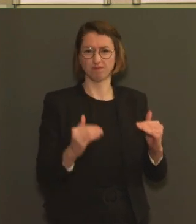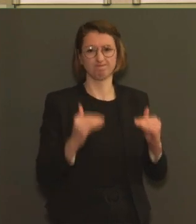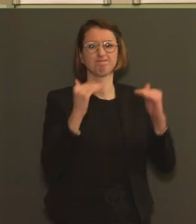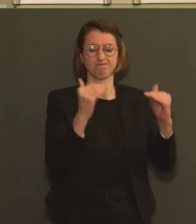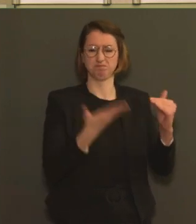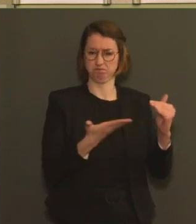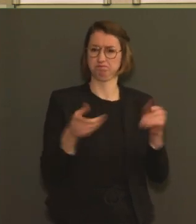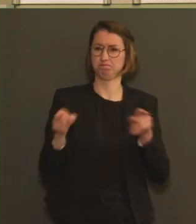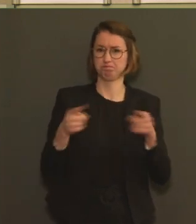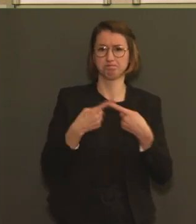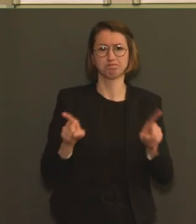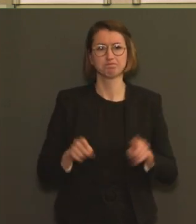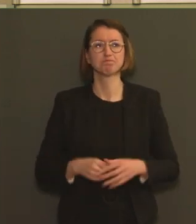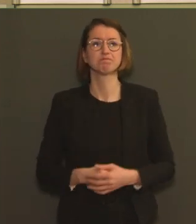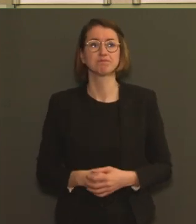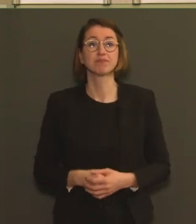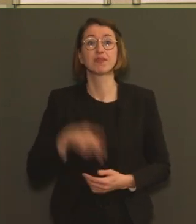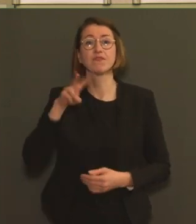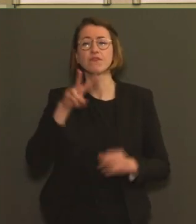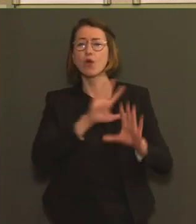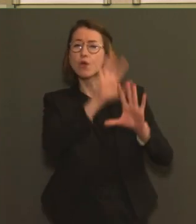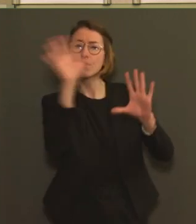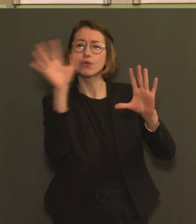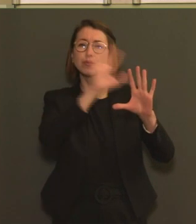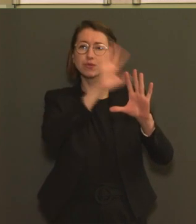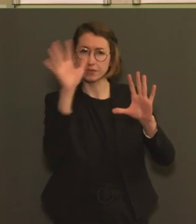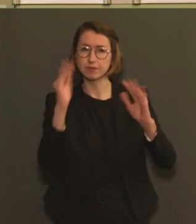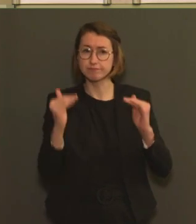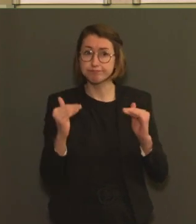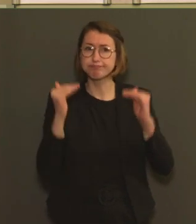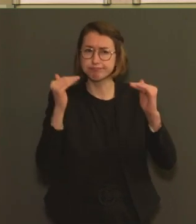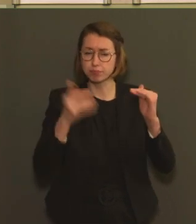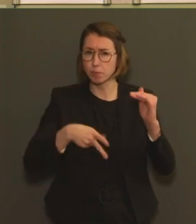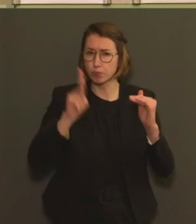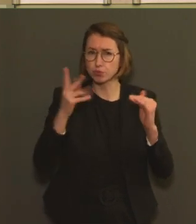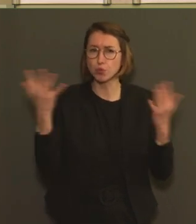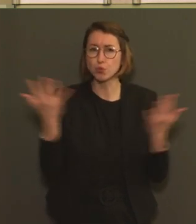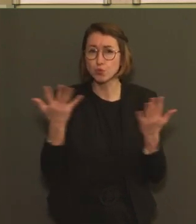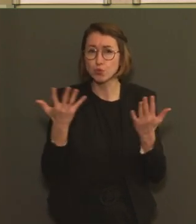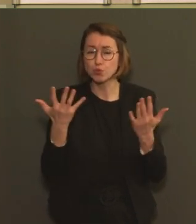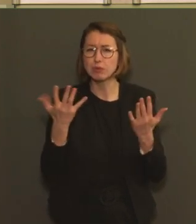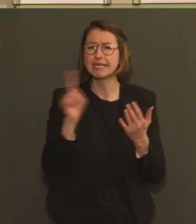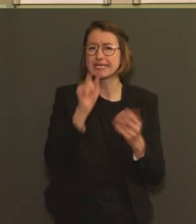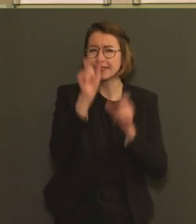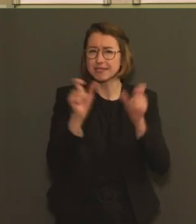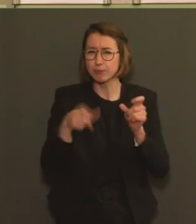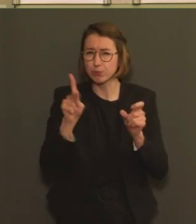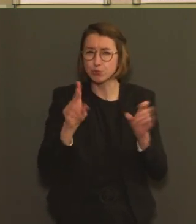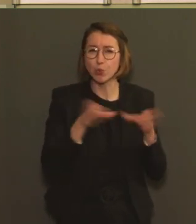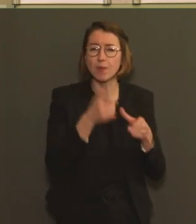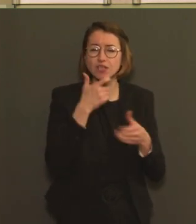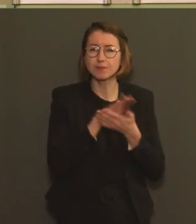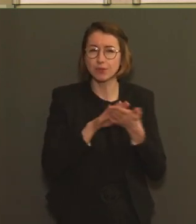Les augmentations en Flandre, puisqu'on a parlé de la Flandre et que les augmentations concernent essentiellement justement les enfants et la population